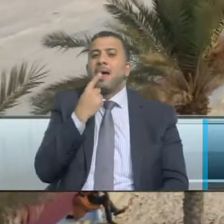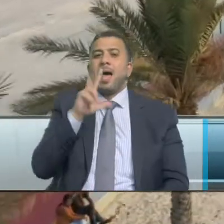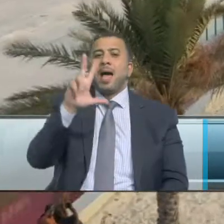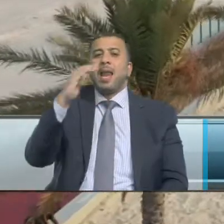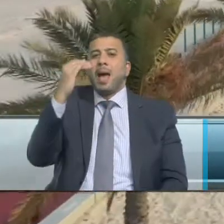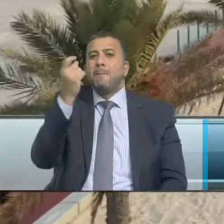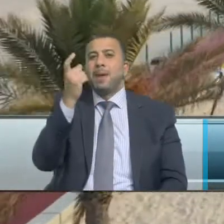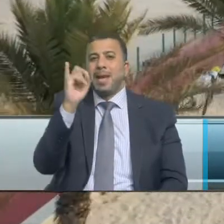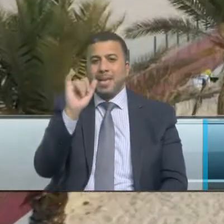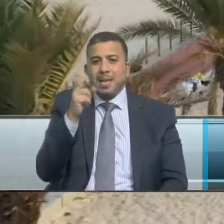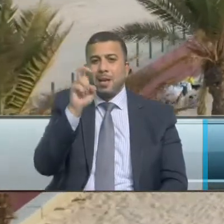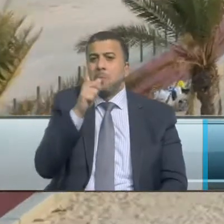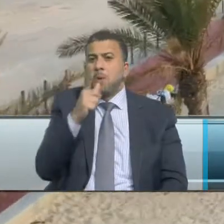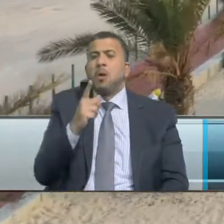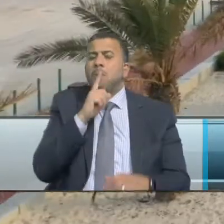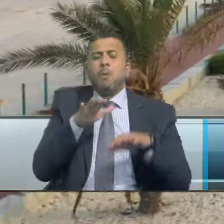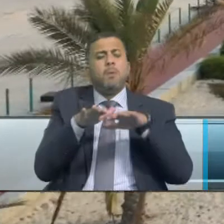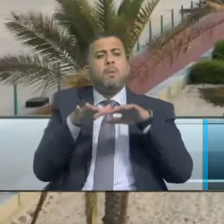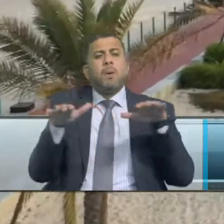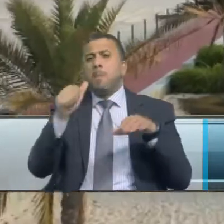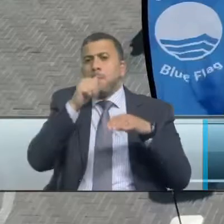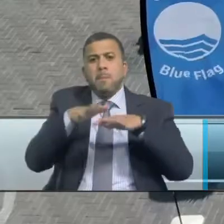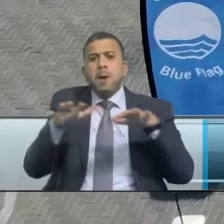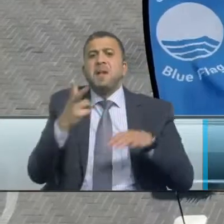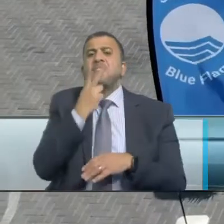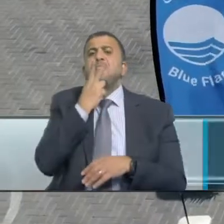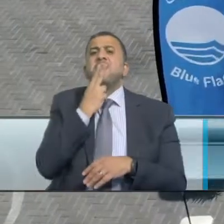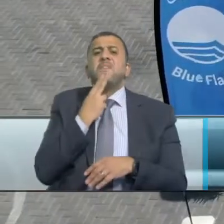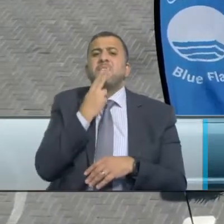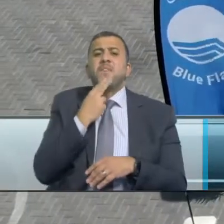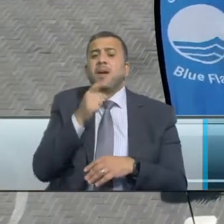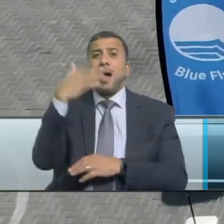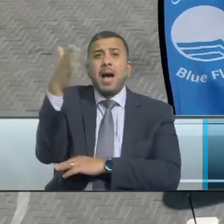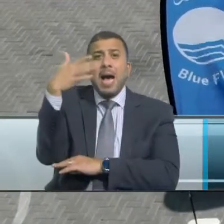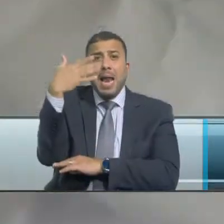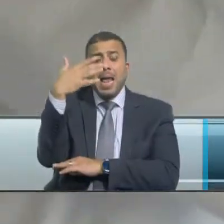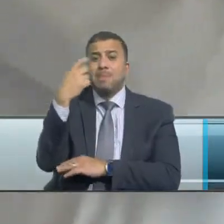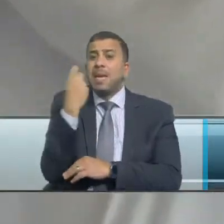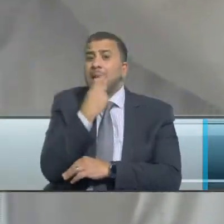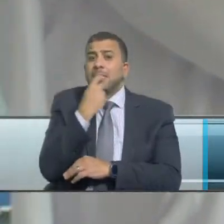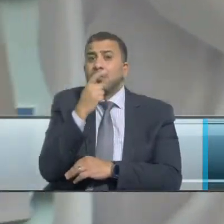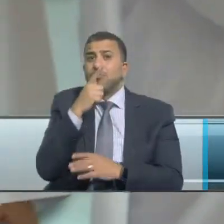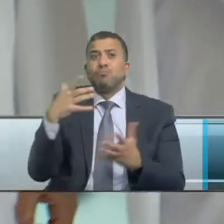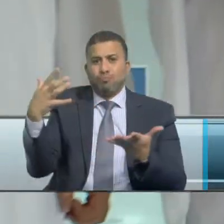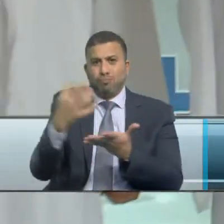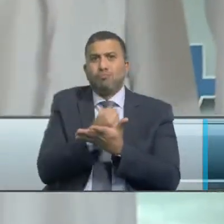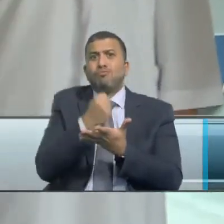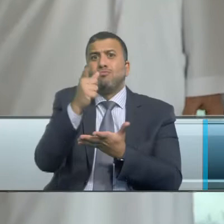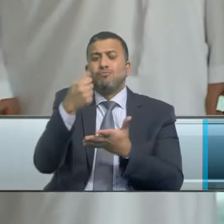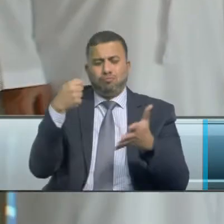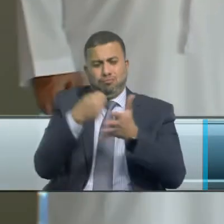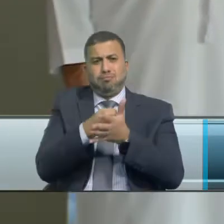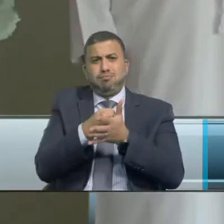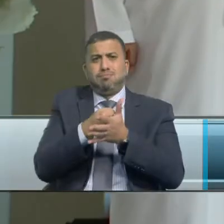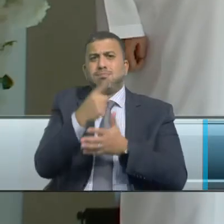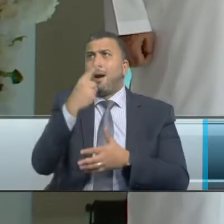المكان الذي يتميز بهدوئه وصفاء مياه بحره. هذا العلم الأزرق يرمز إلى حصول الشاطئ على